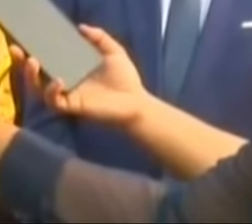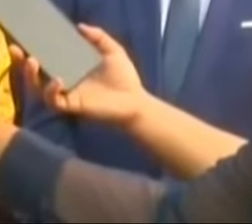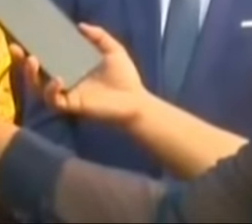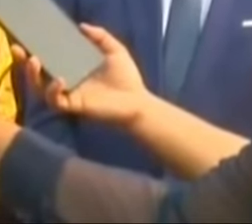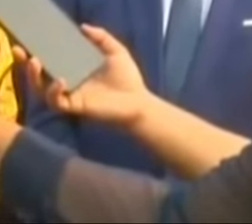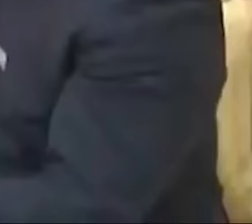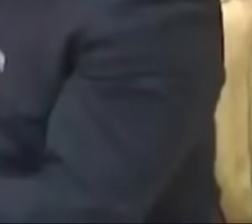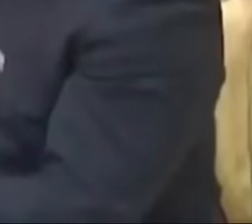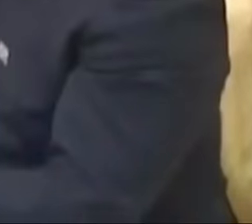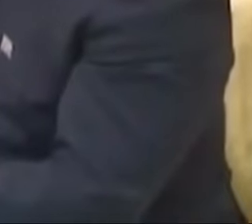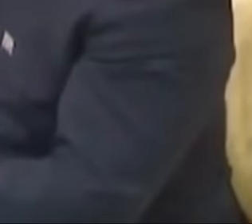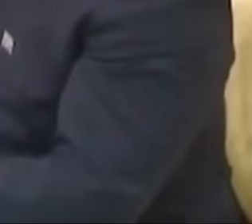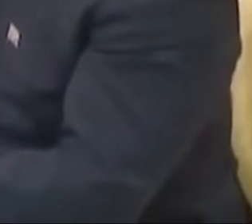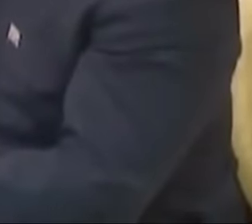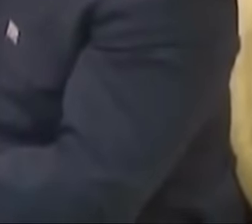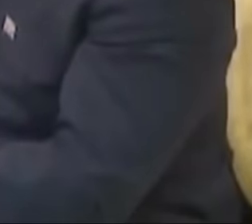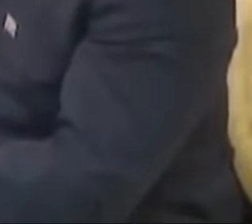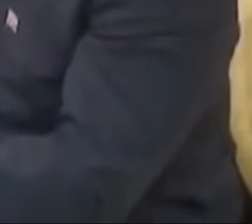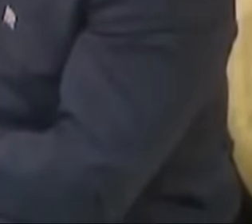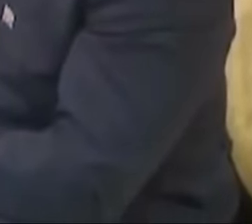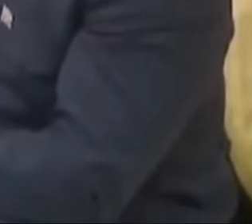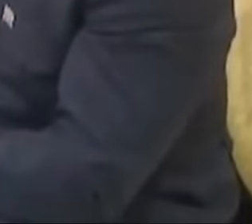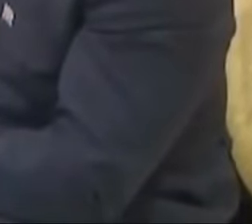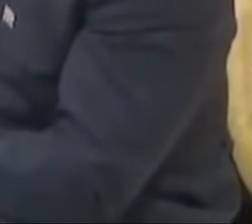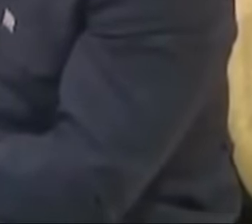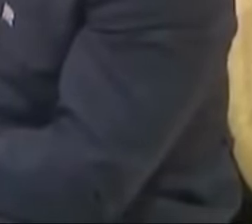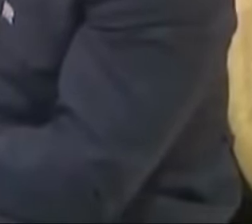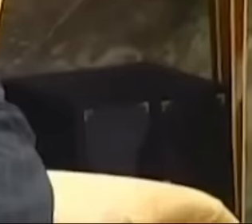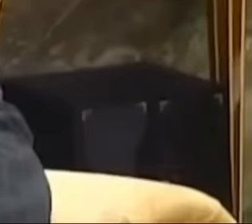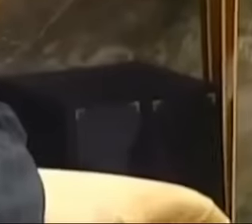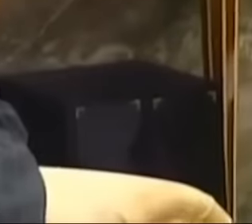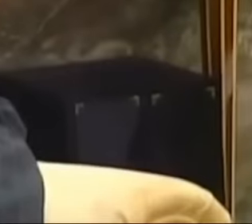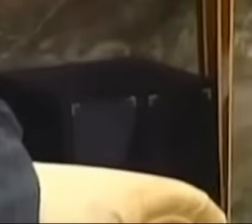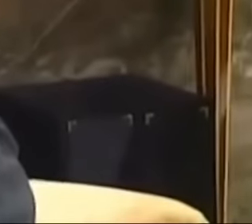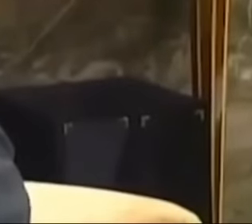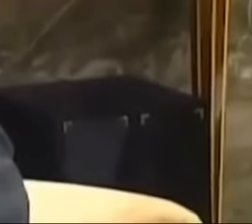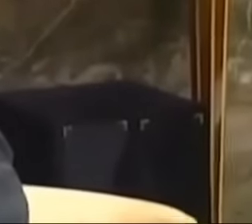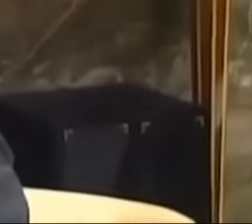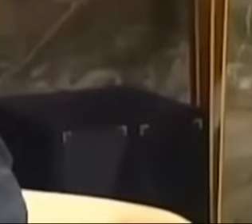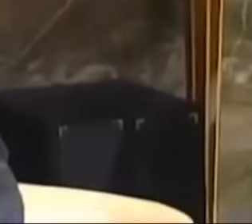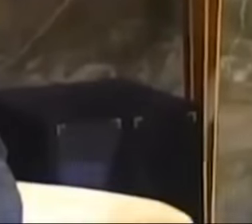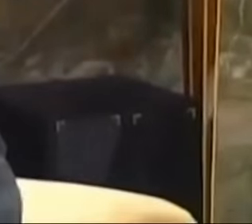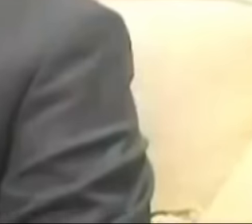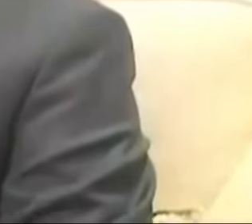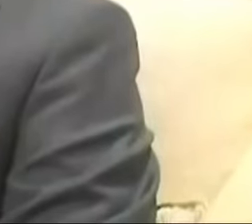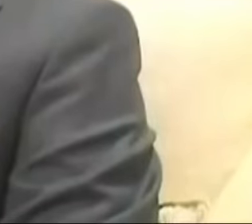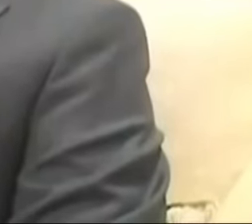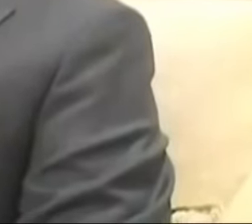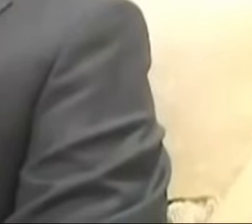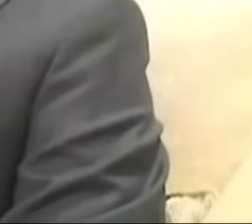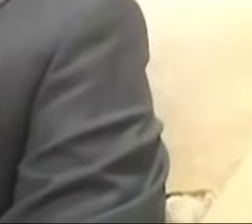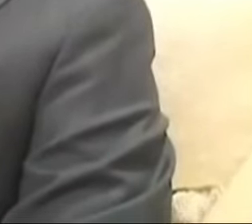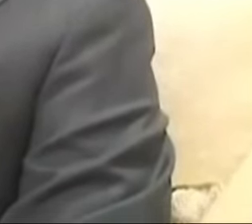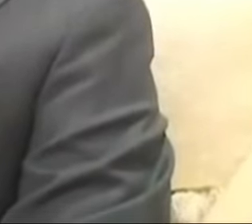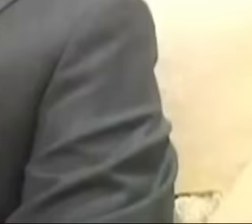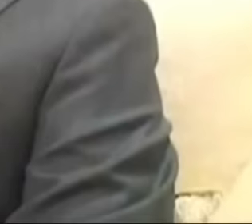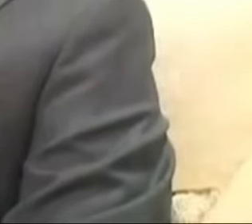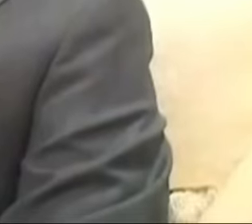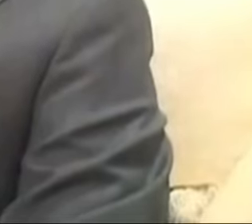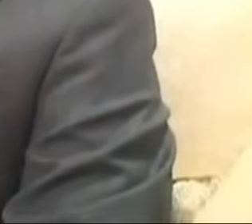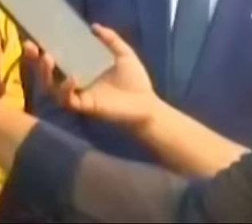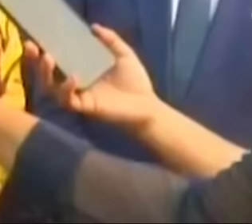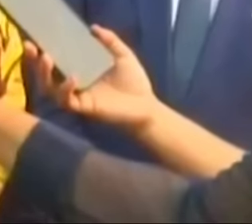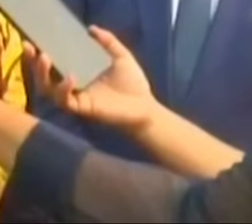soient intimement liés pour régler les thématiques qui sont des enjeux aujourd'hui planétaires, de